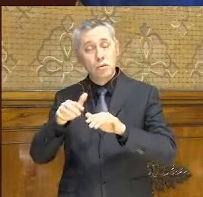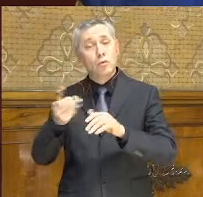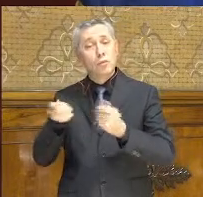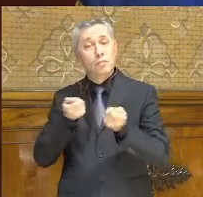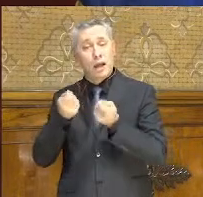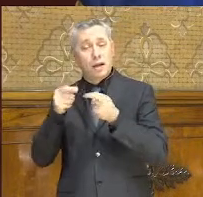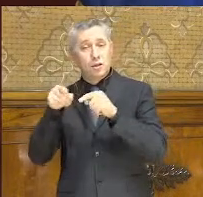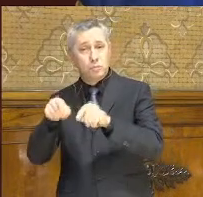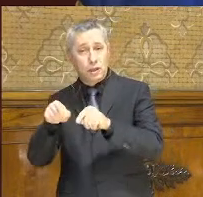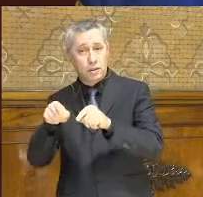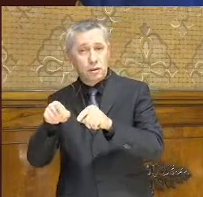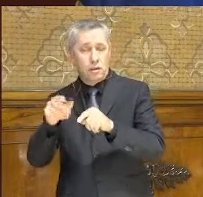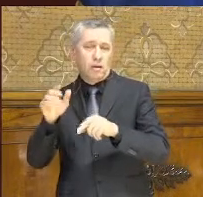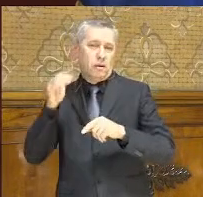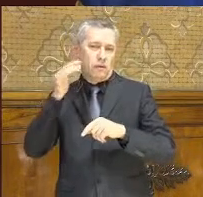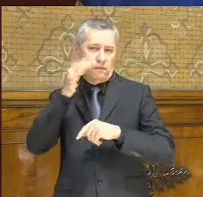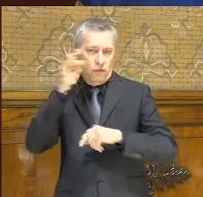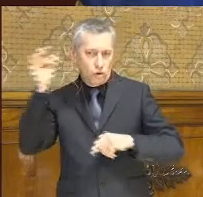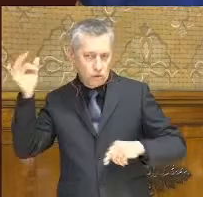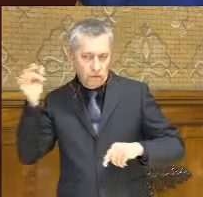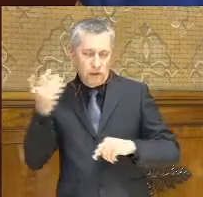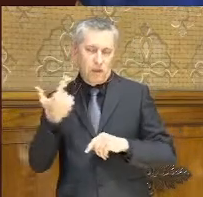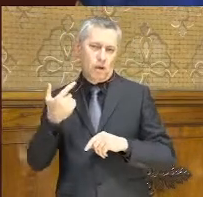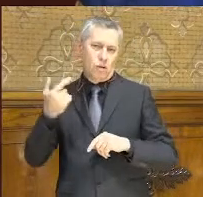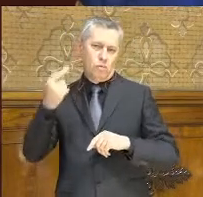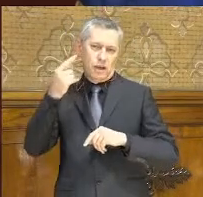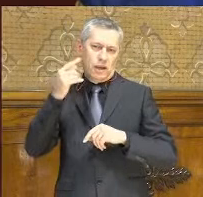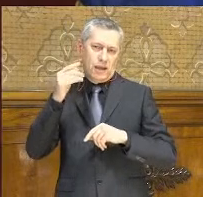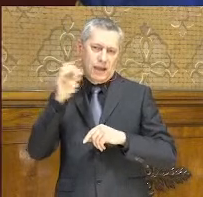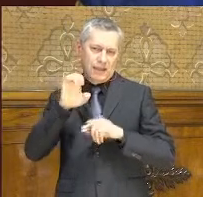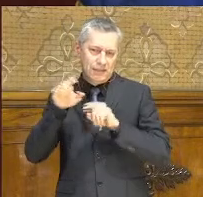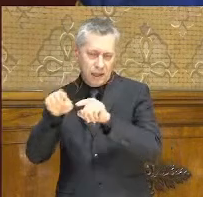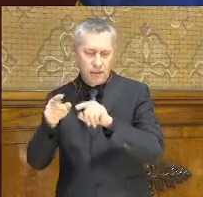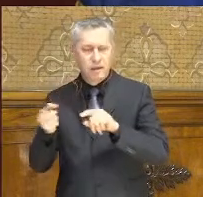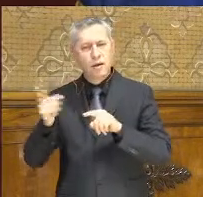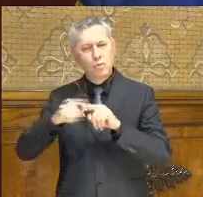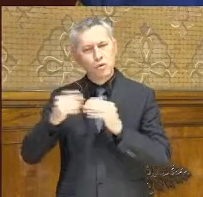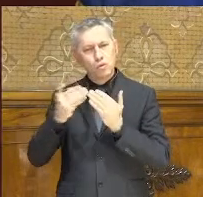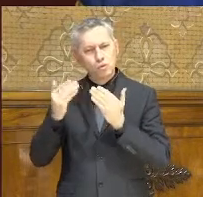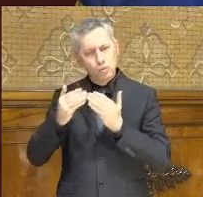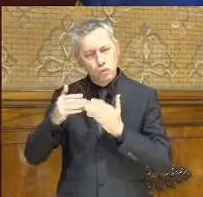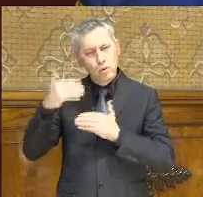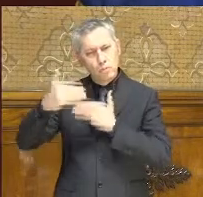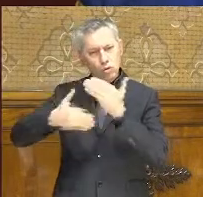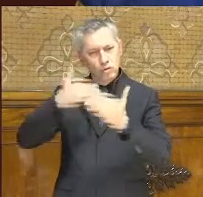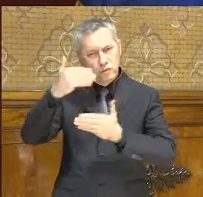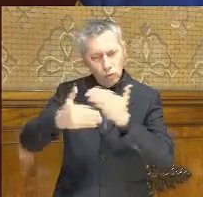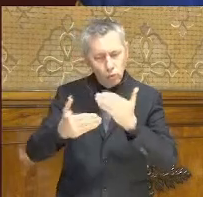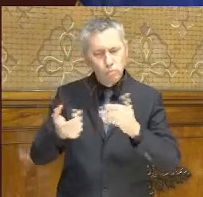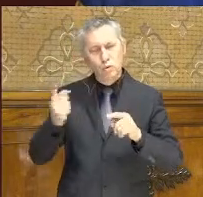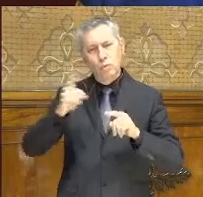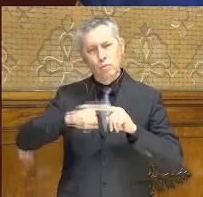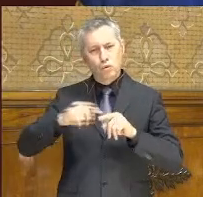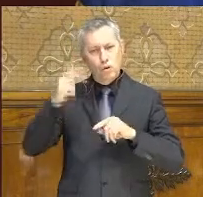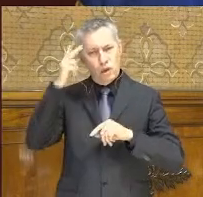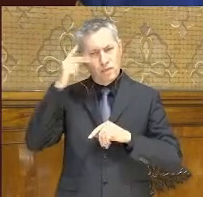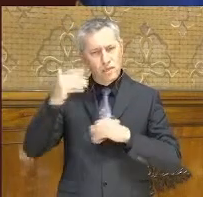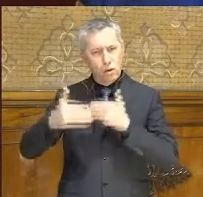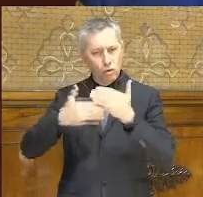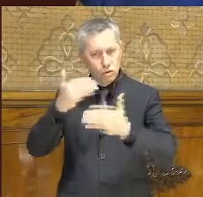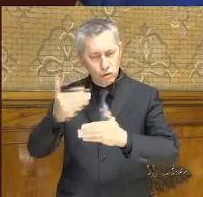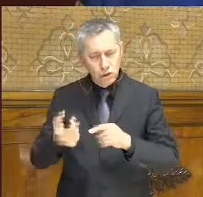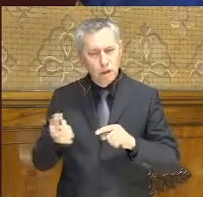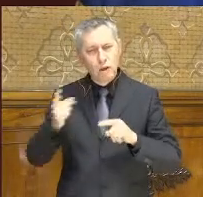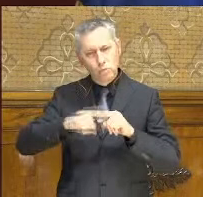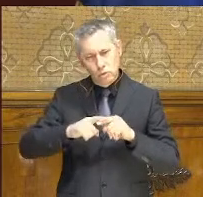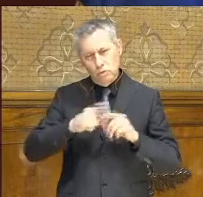la filosofia estetica, l'architettura, gli studi sullo sviluppo e sui diritti umani, la teologia e molti altri ambiti